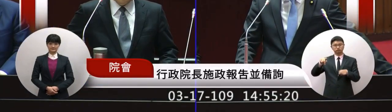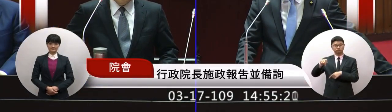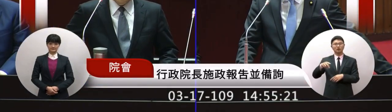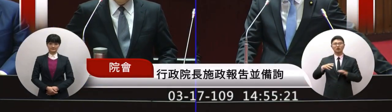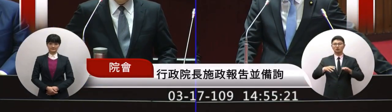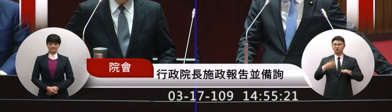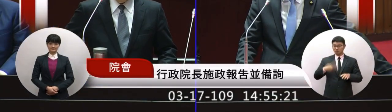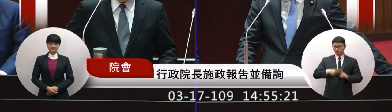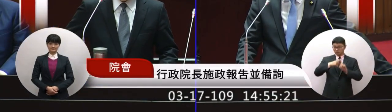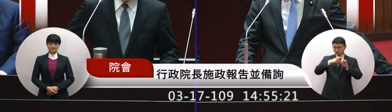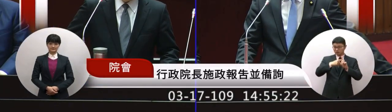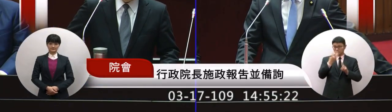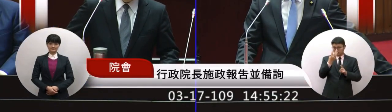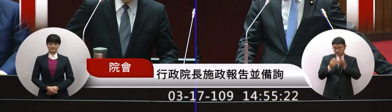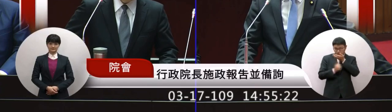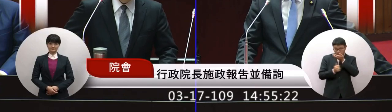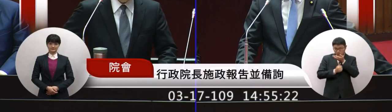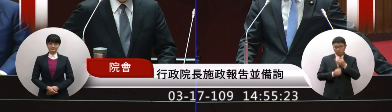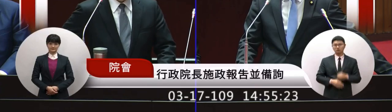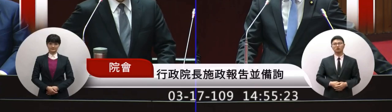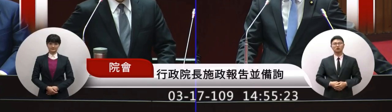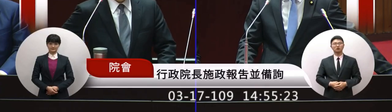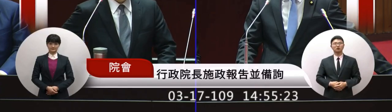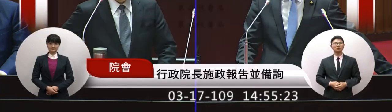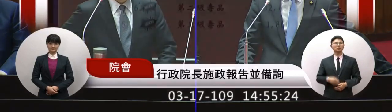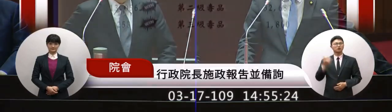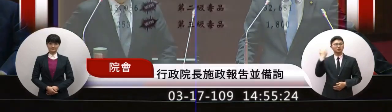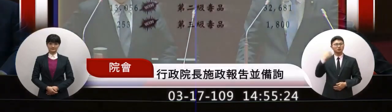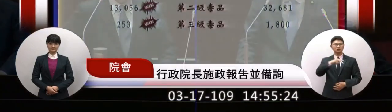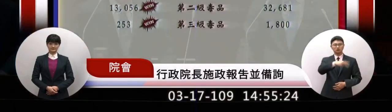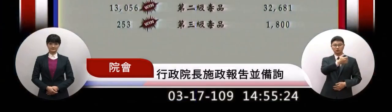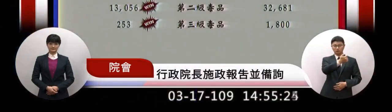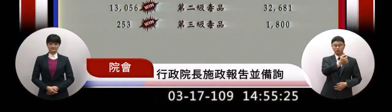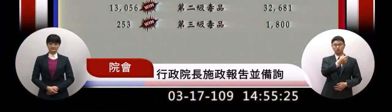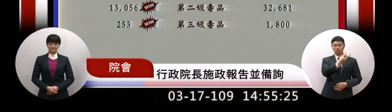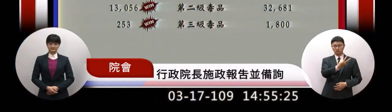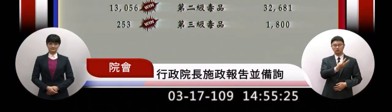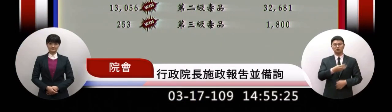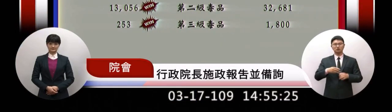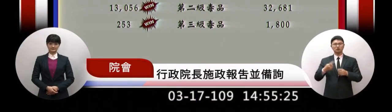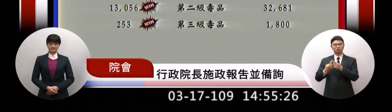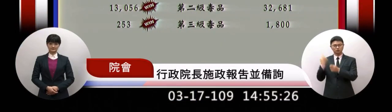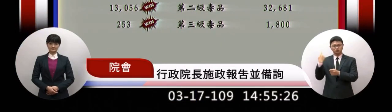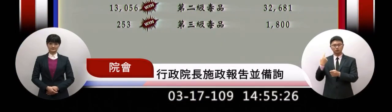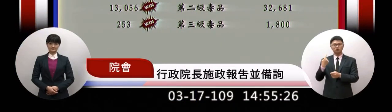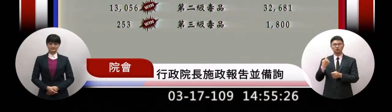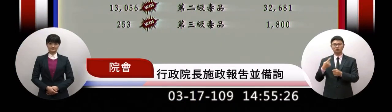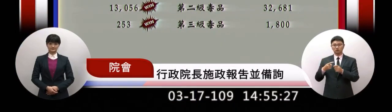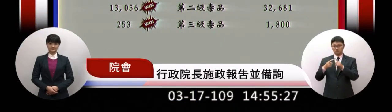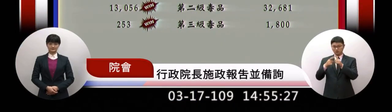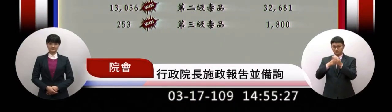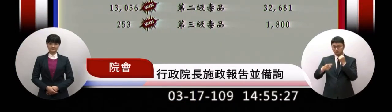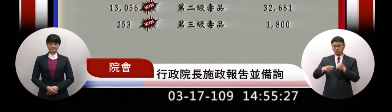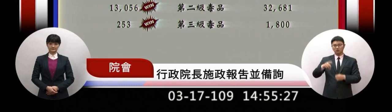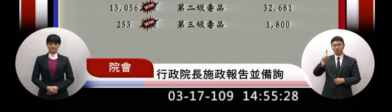品当年只有253人，而去年却有